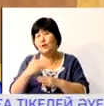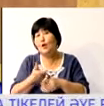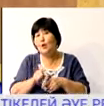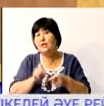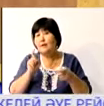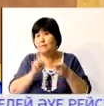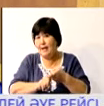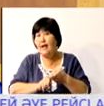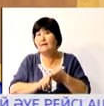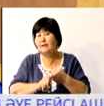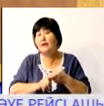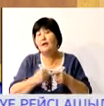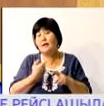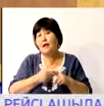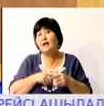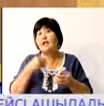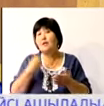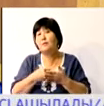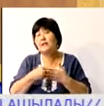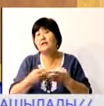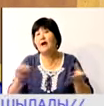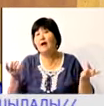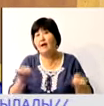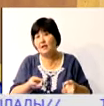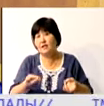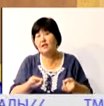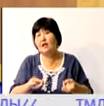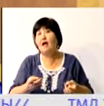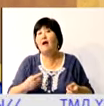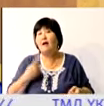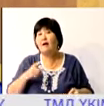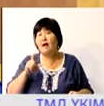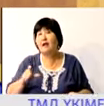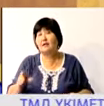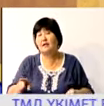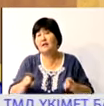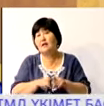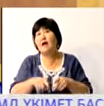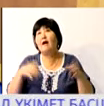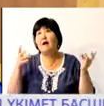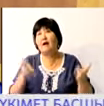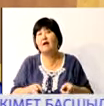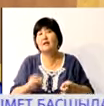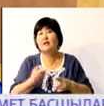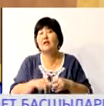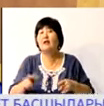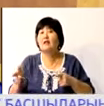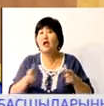тығыз байланыста, яғни бизнеске қажетті кадрлар бизнестің қажеттіліктеріне сай дайындалу